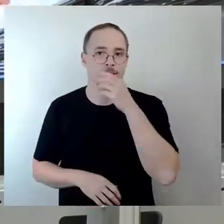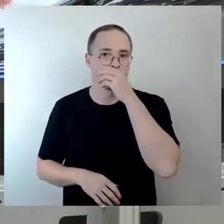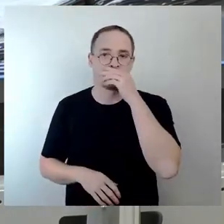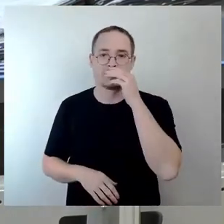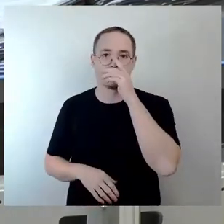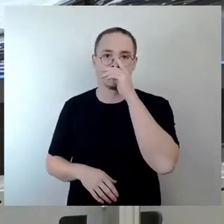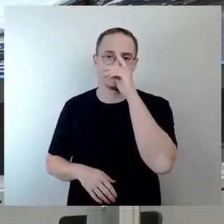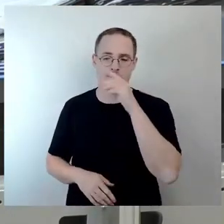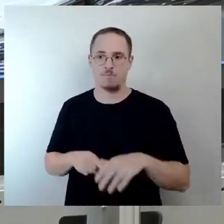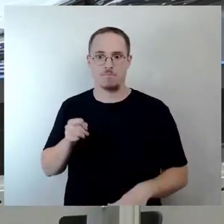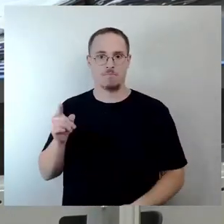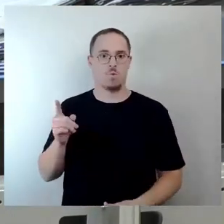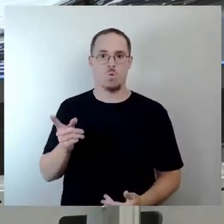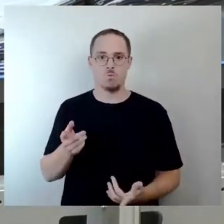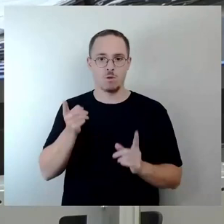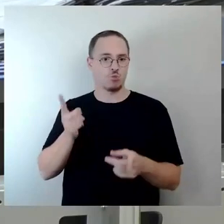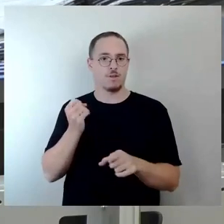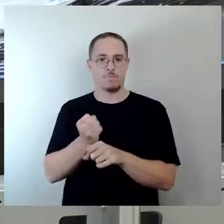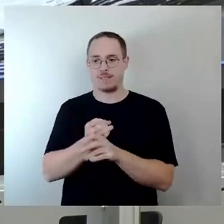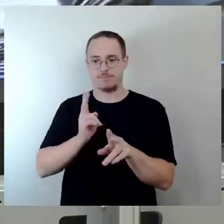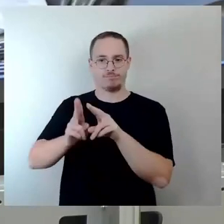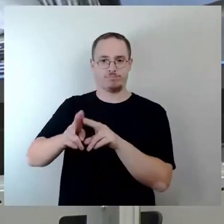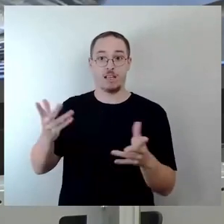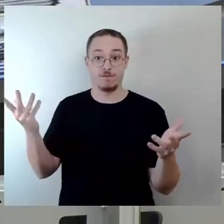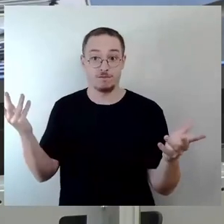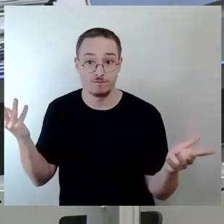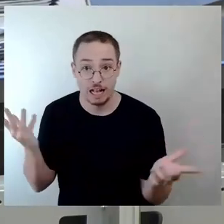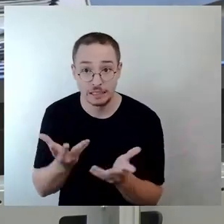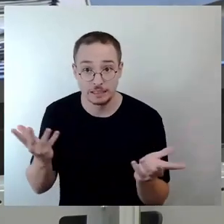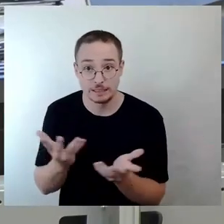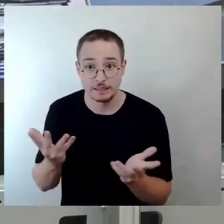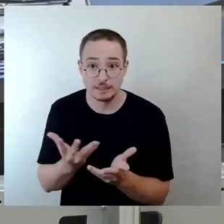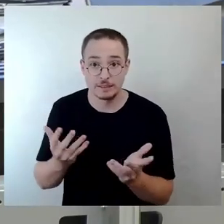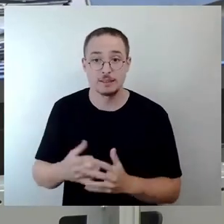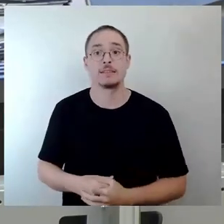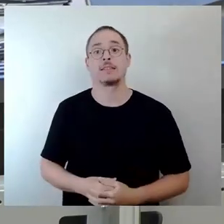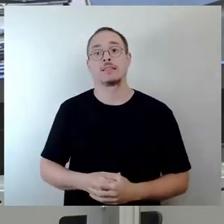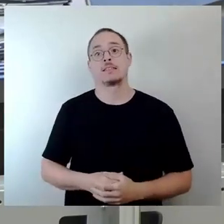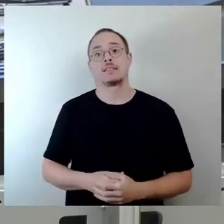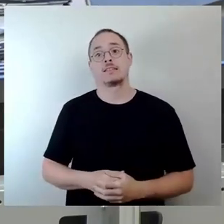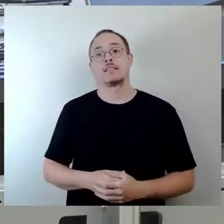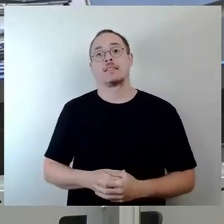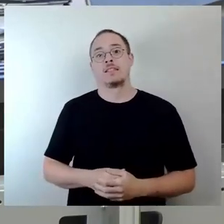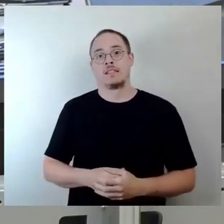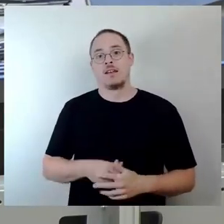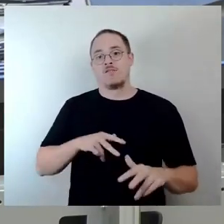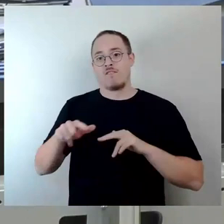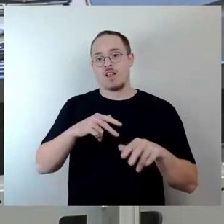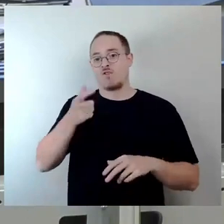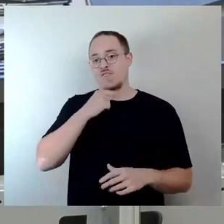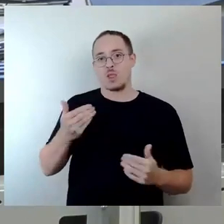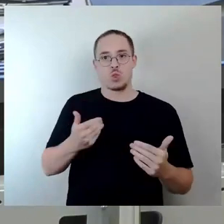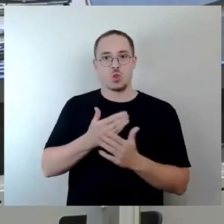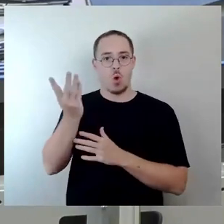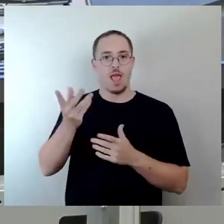die Frage, was macht man da? Die Verwaltung möchte nun gern da neu ausschreiben und einer unserer